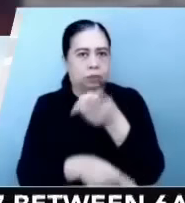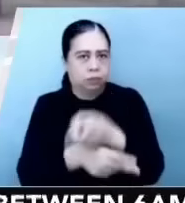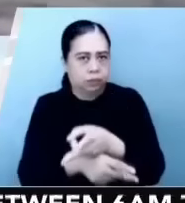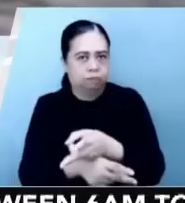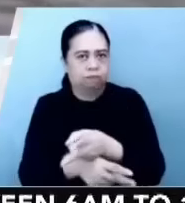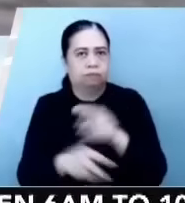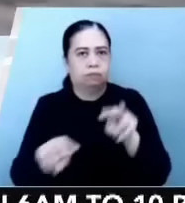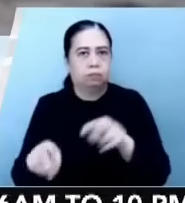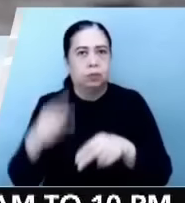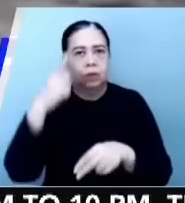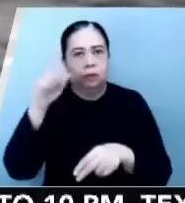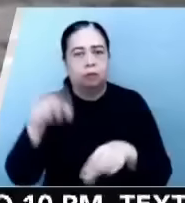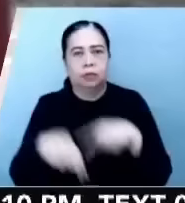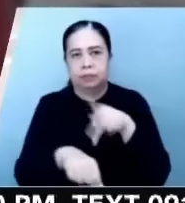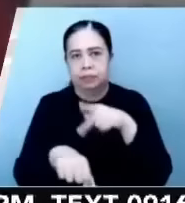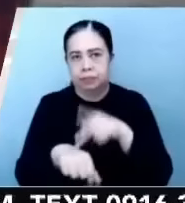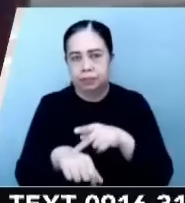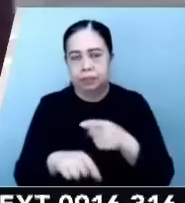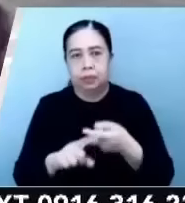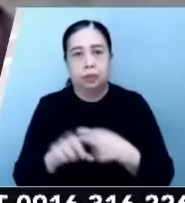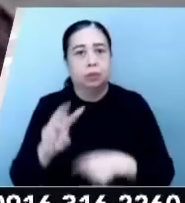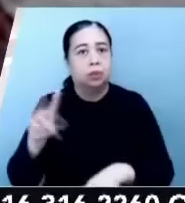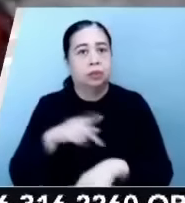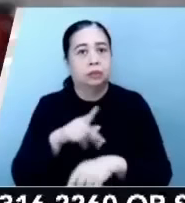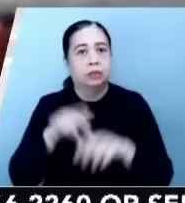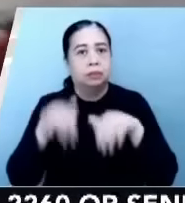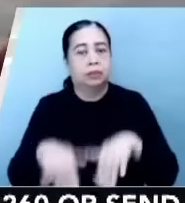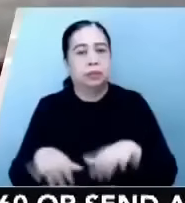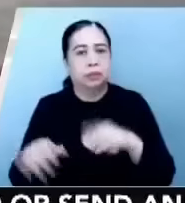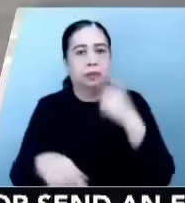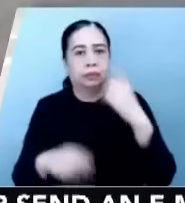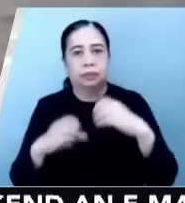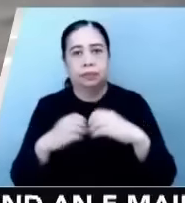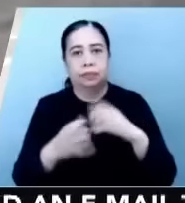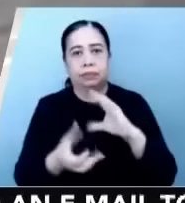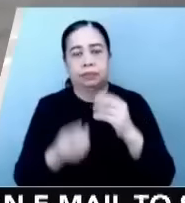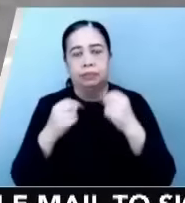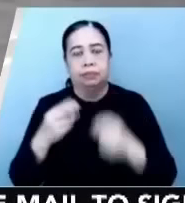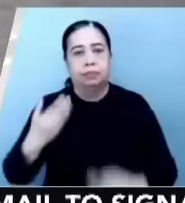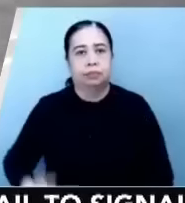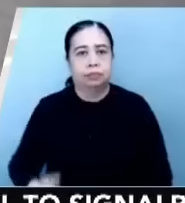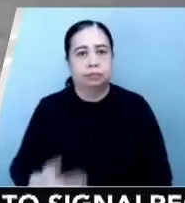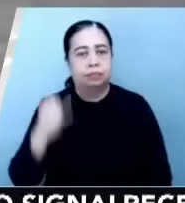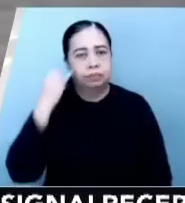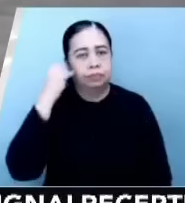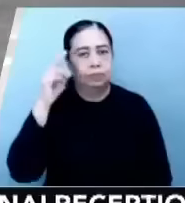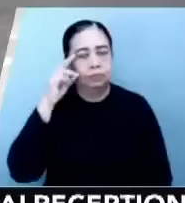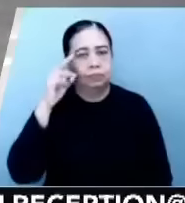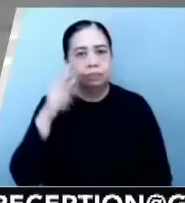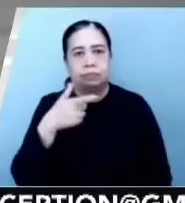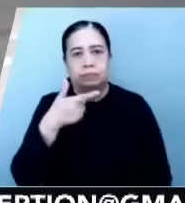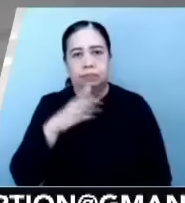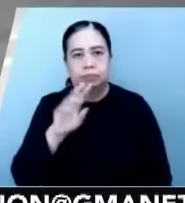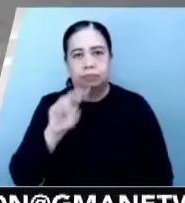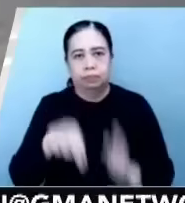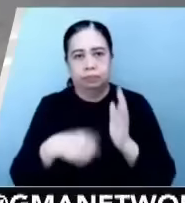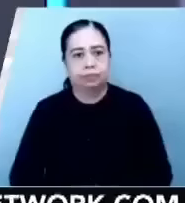bayan. Mula sa West Philippine Sea, para sa GMA Integrated News, June Veneracion, nakatutok, 24 oras.